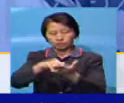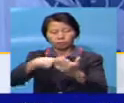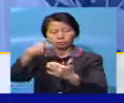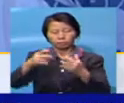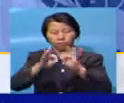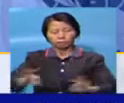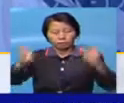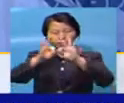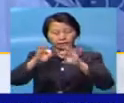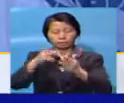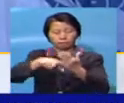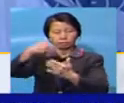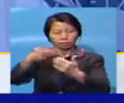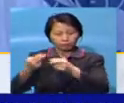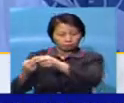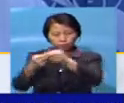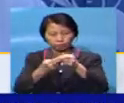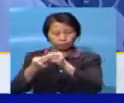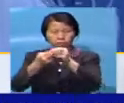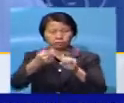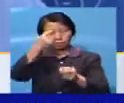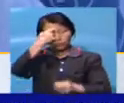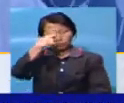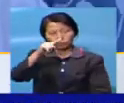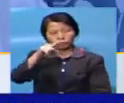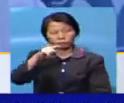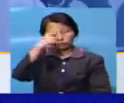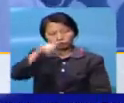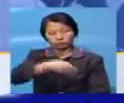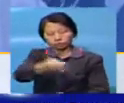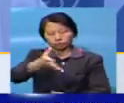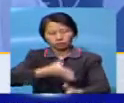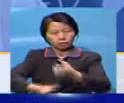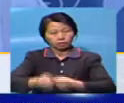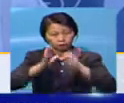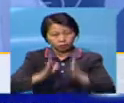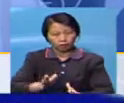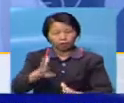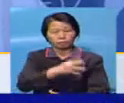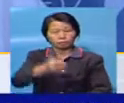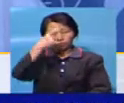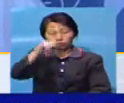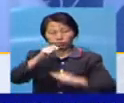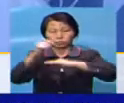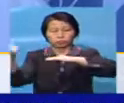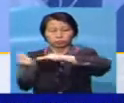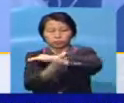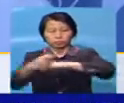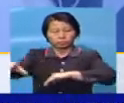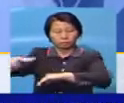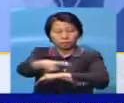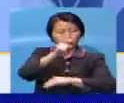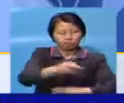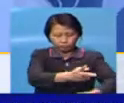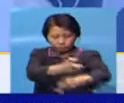projek bersepadu untuk temani, bukan sahaja nelayan, termasuklah untuk taman laut yang perlu